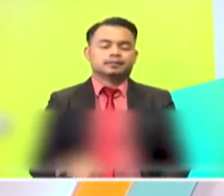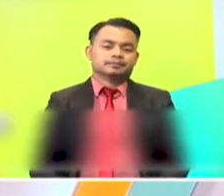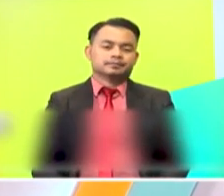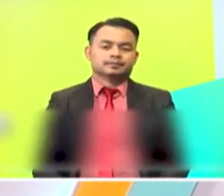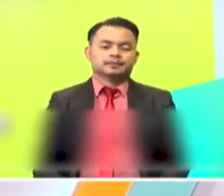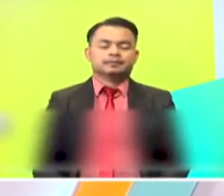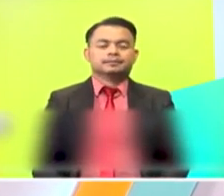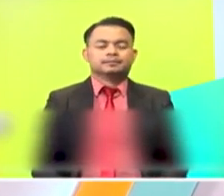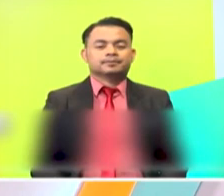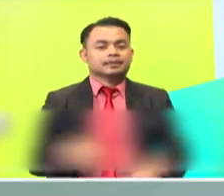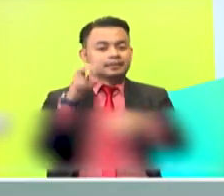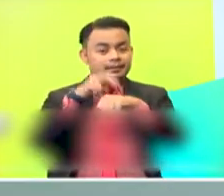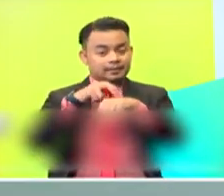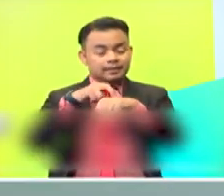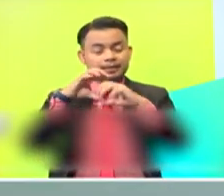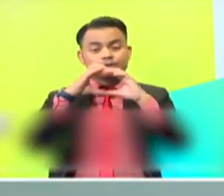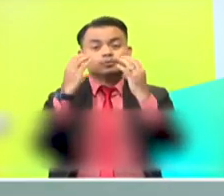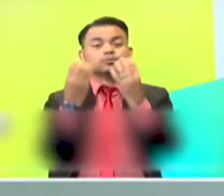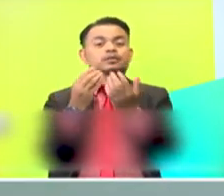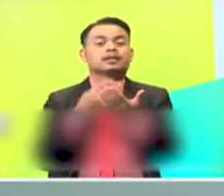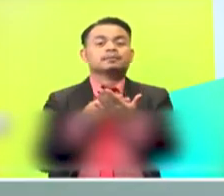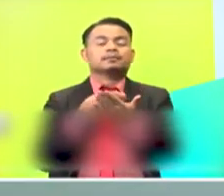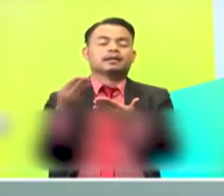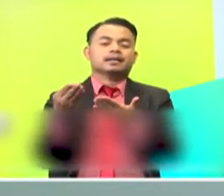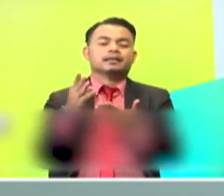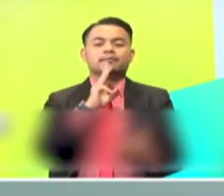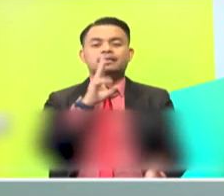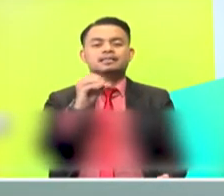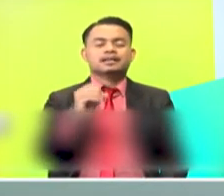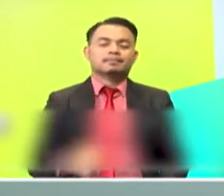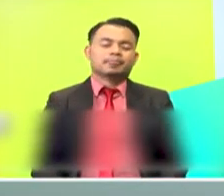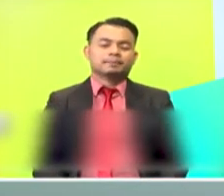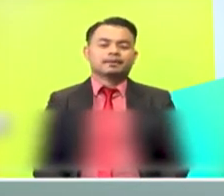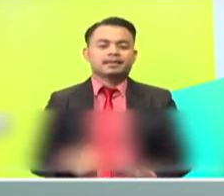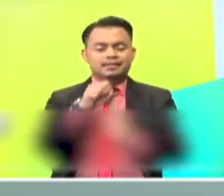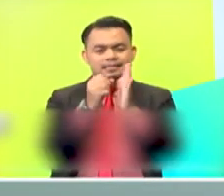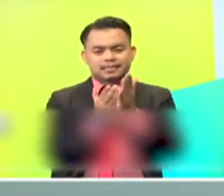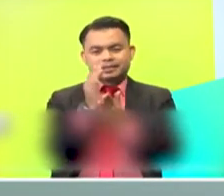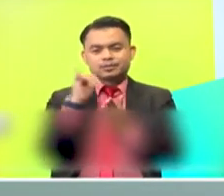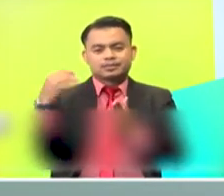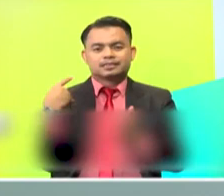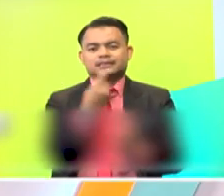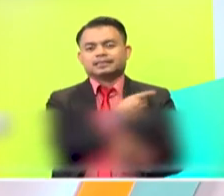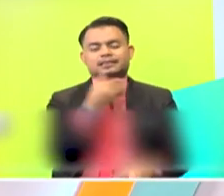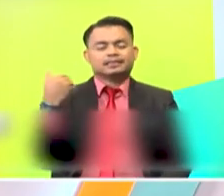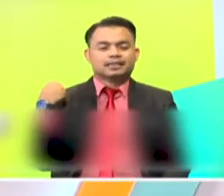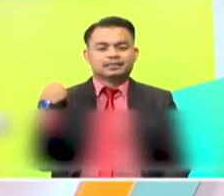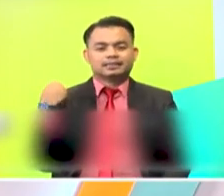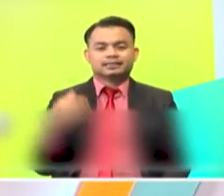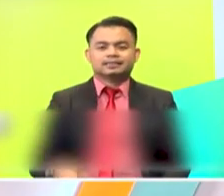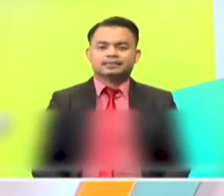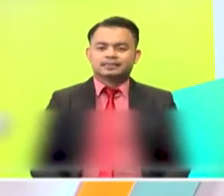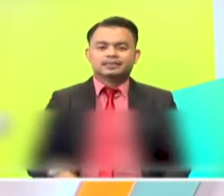saya tahu hari ini jadi kentang di bahan basah Oke seterusnya kita Ade m.ked Um